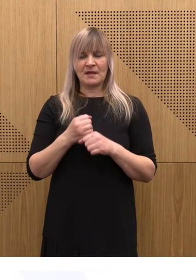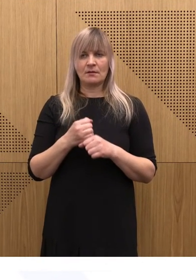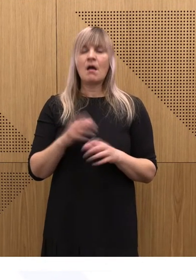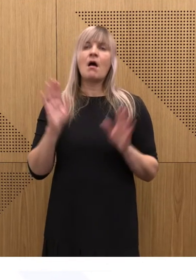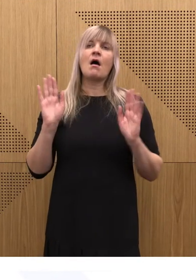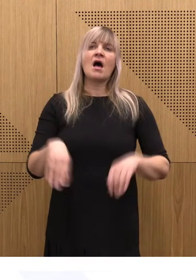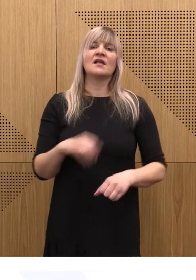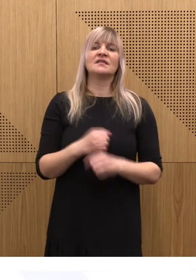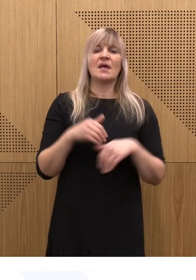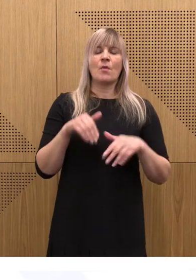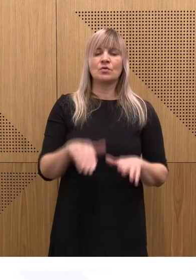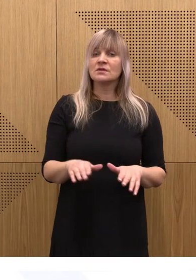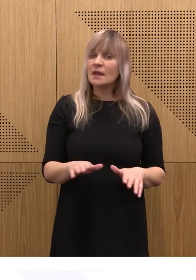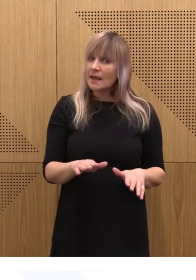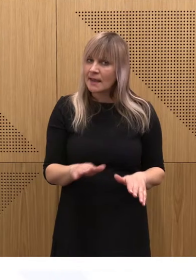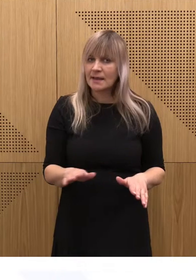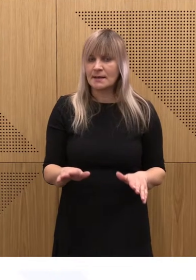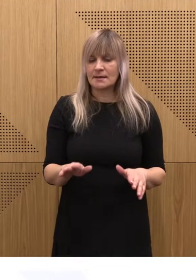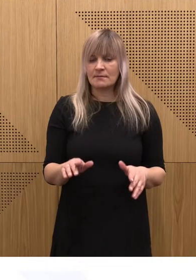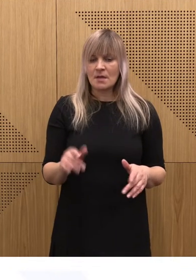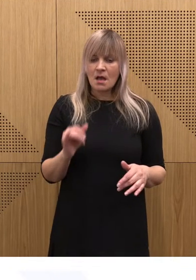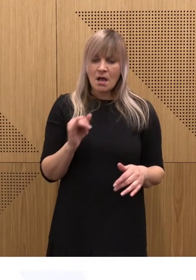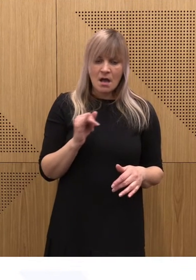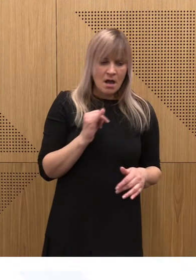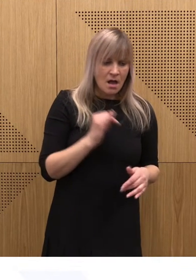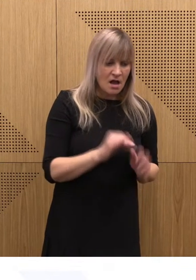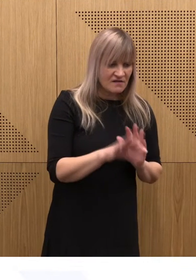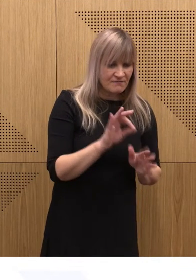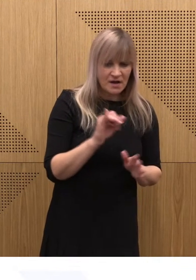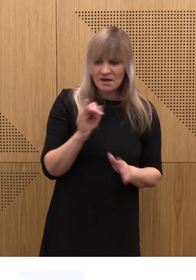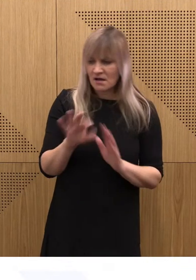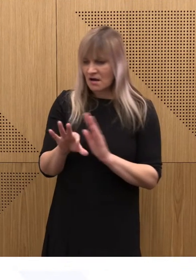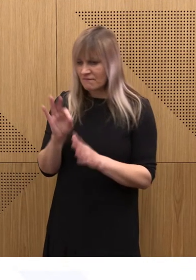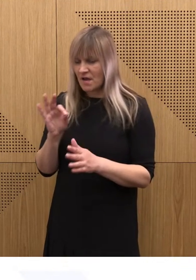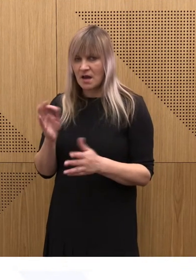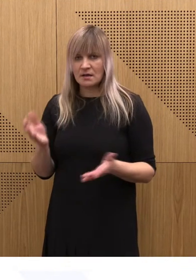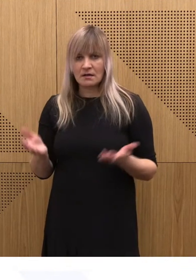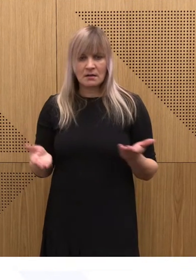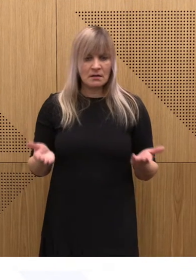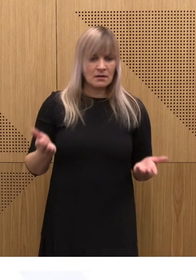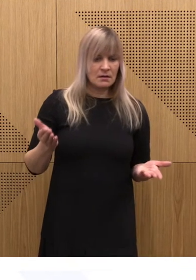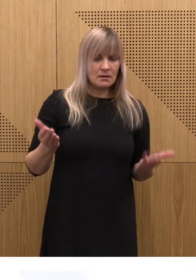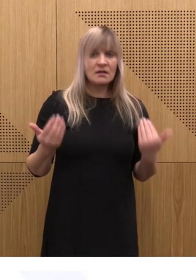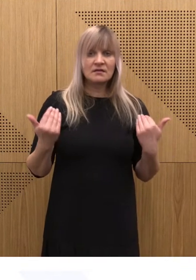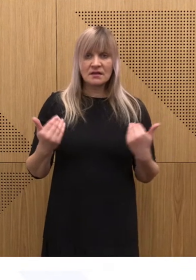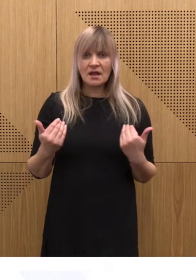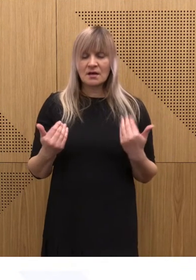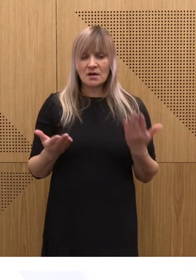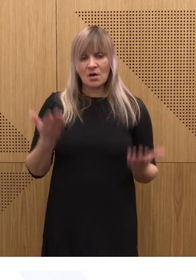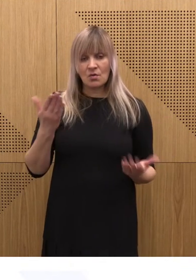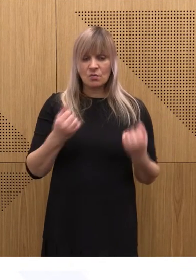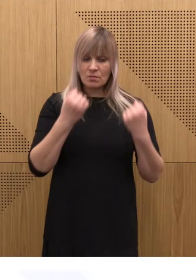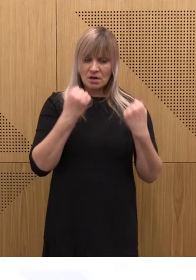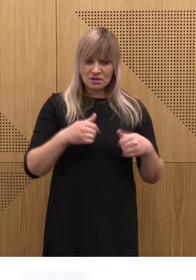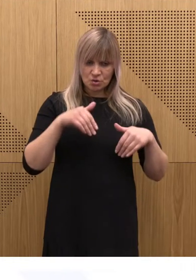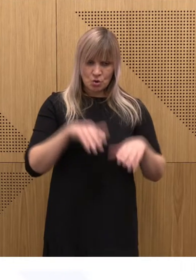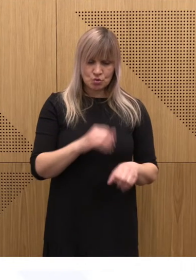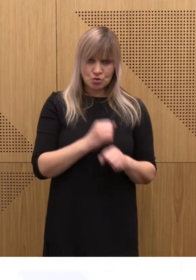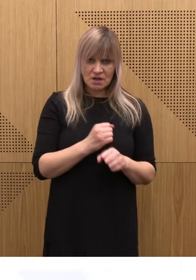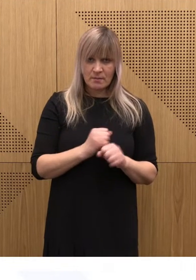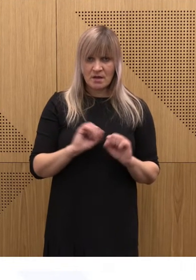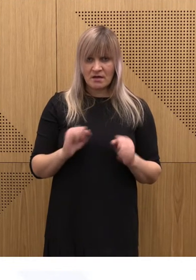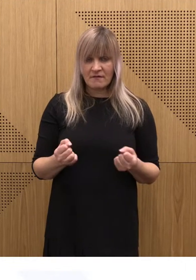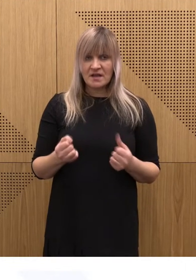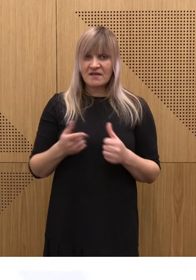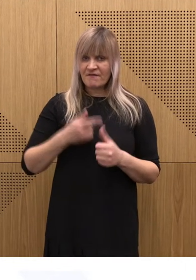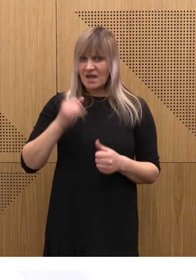kerge südamega. Ehk meil ees olidki halvad ja veel halvemad valikud, nagu ma paari nädalast ütlesin, ja täna oli valida, kas me teeme need rasked otsused ära või